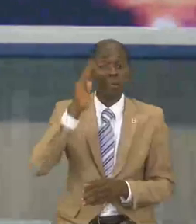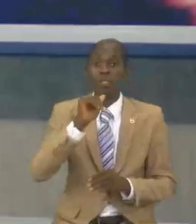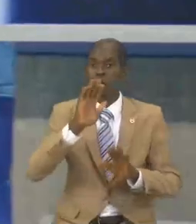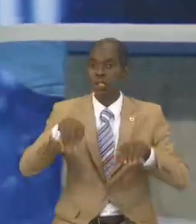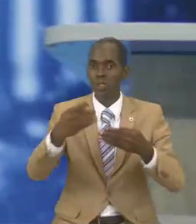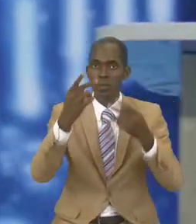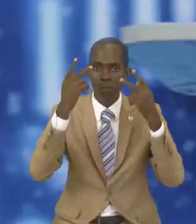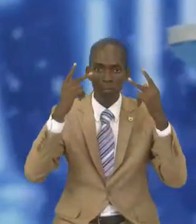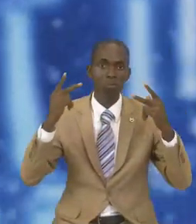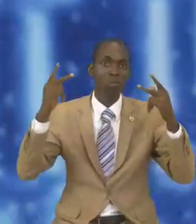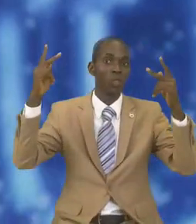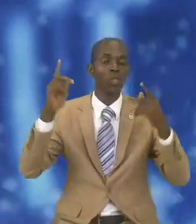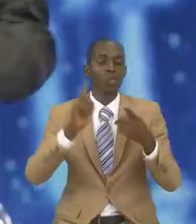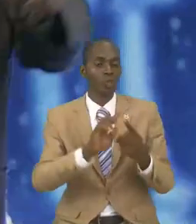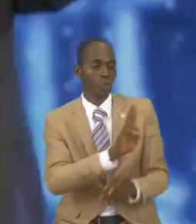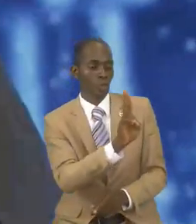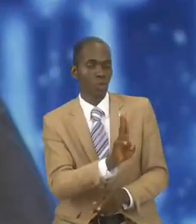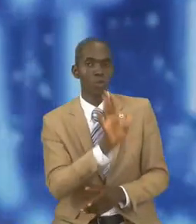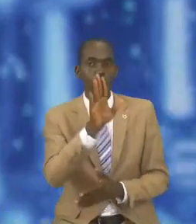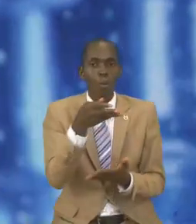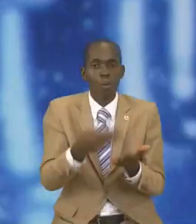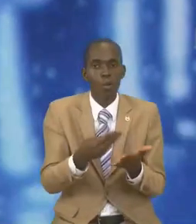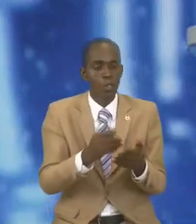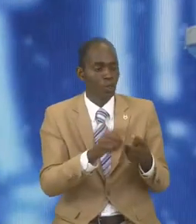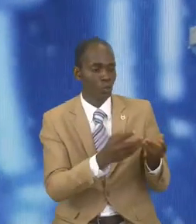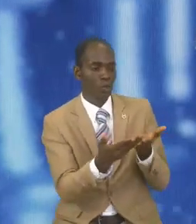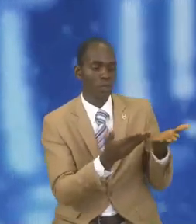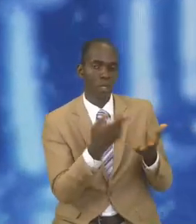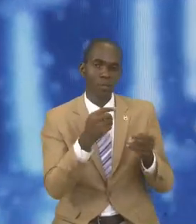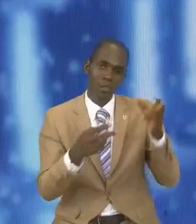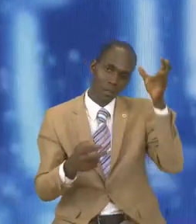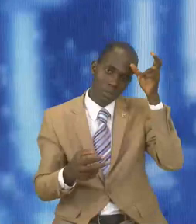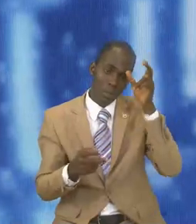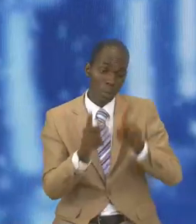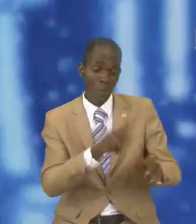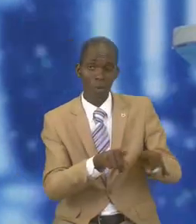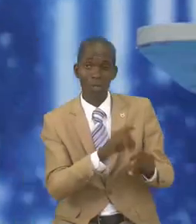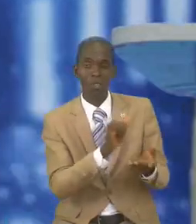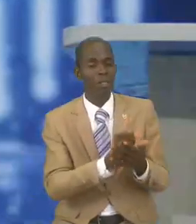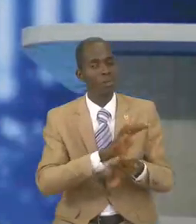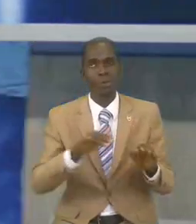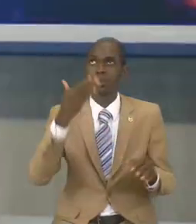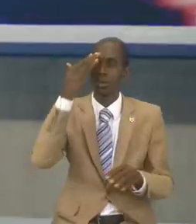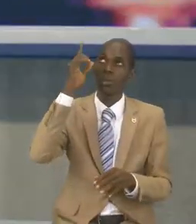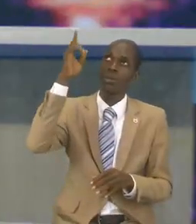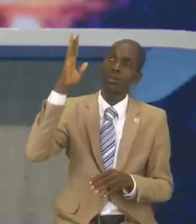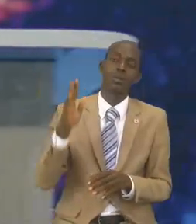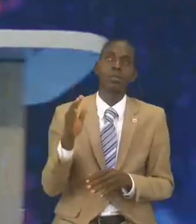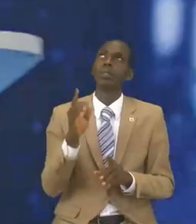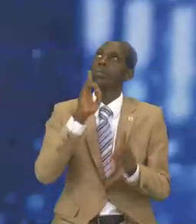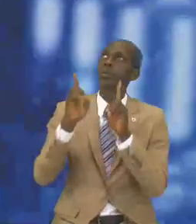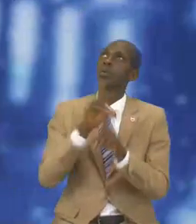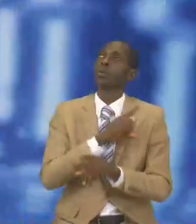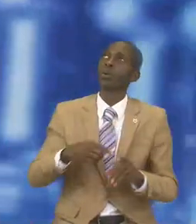Dieu ne va pas te donner la prospérité pour aller utiliser l'argent pour servir le diable. Ceux-là qui connaissent Dieu, Dieu